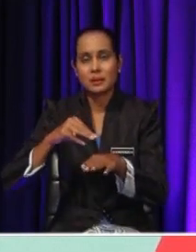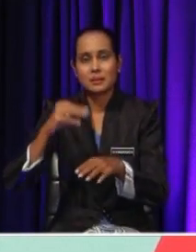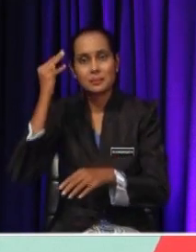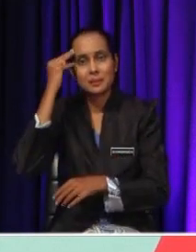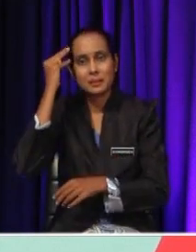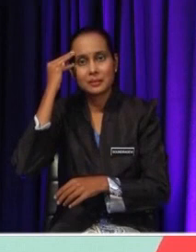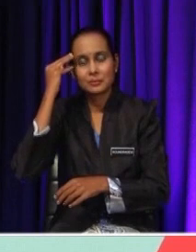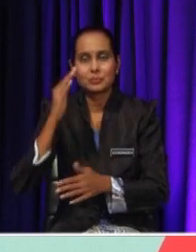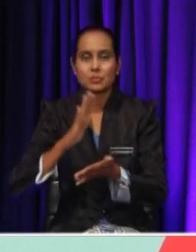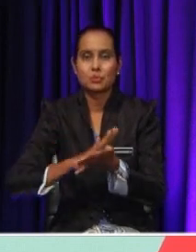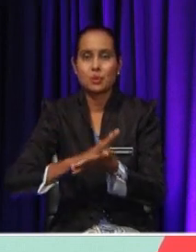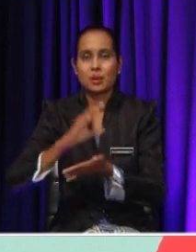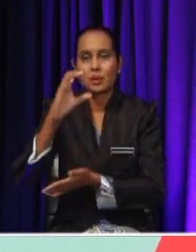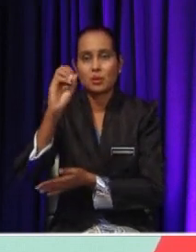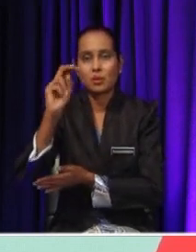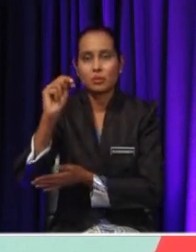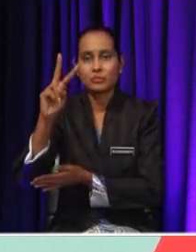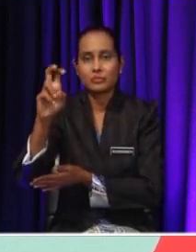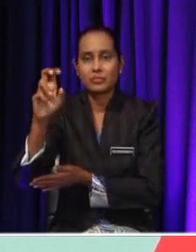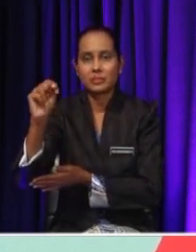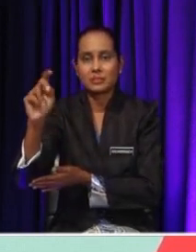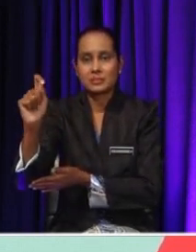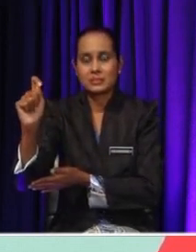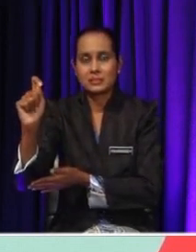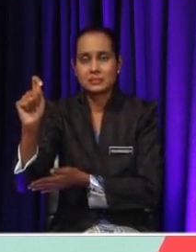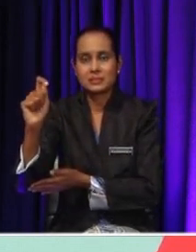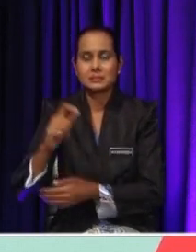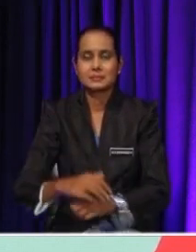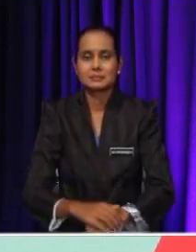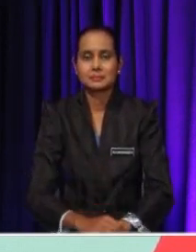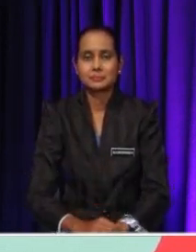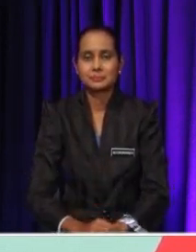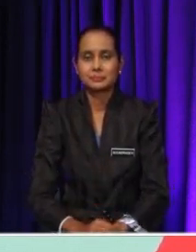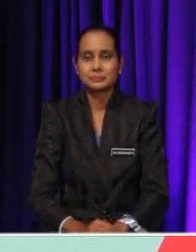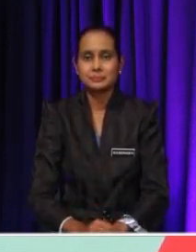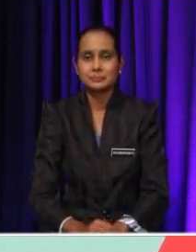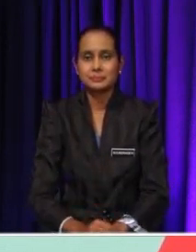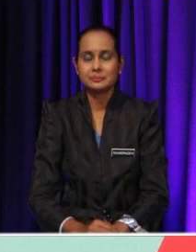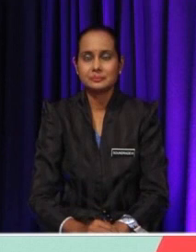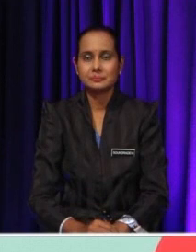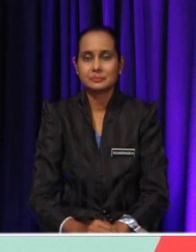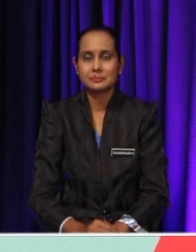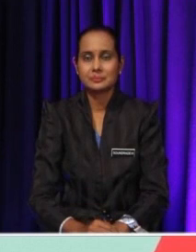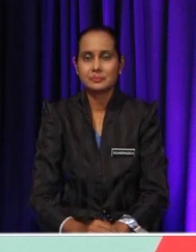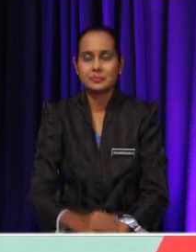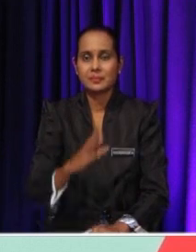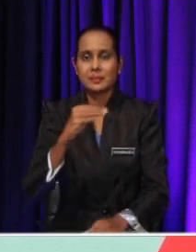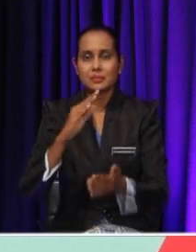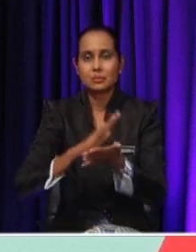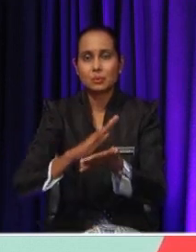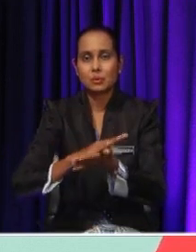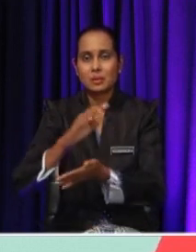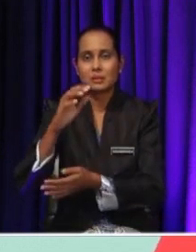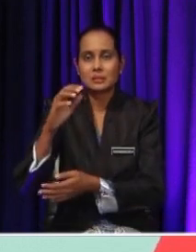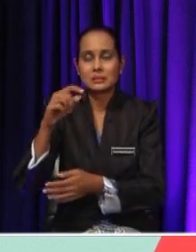kongruen sungai petani dan sekolah Sultana asma dan Sekolah Sultan asma